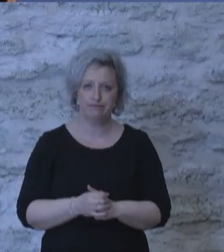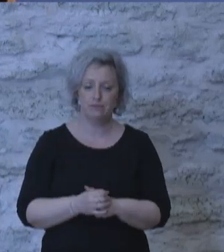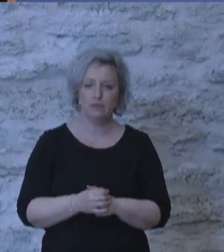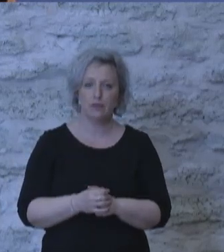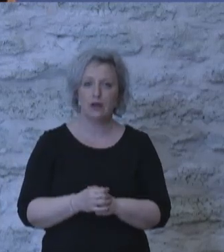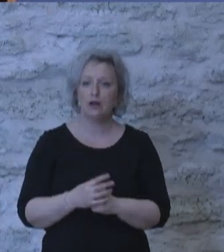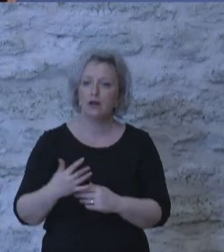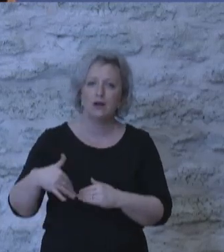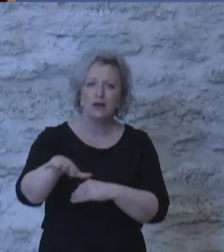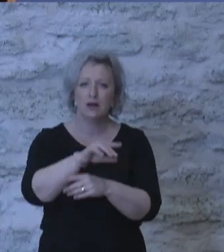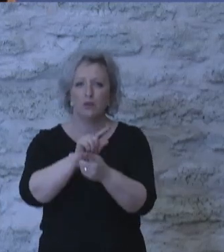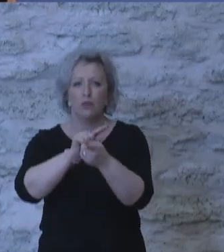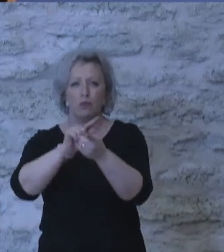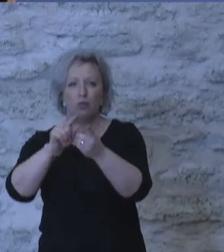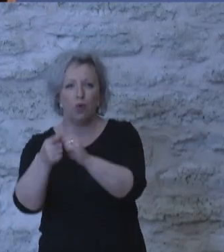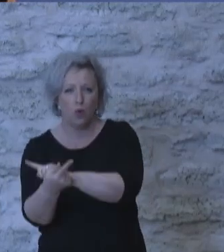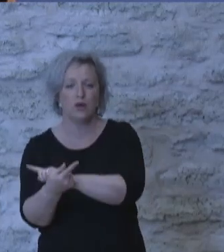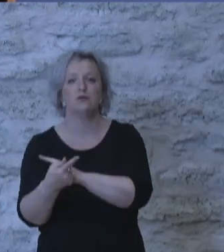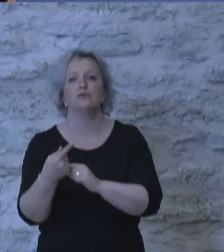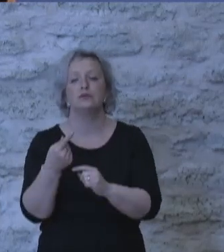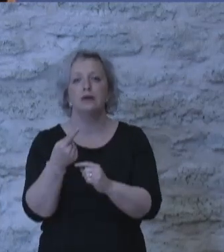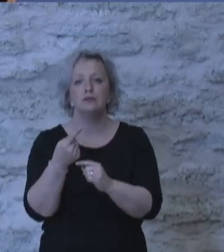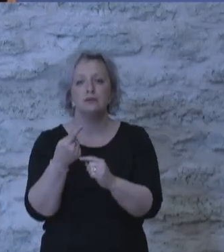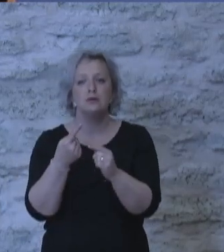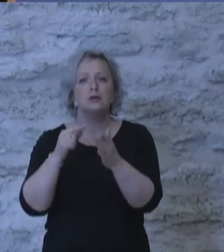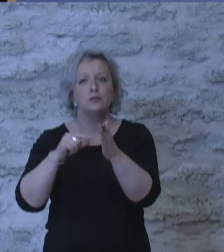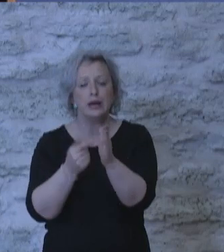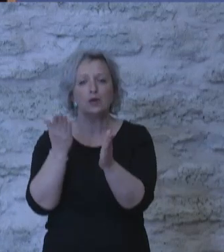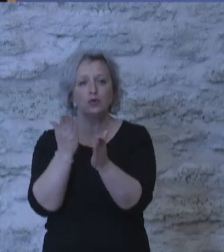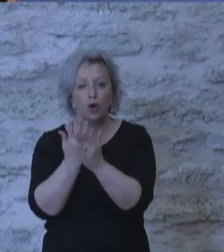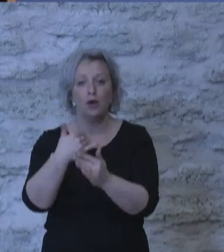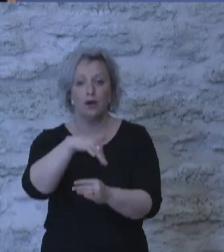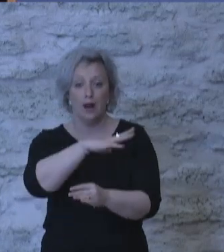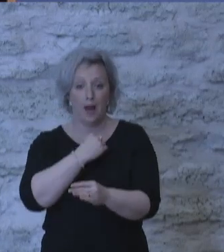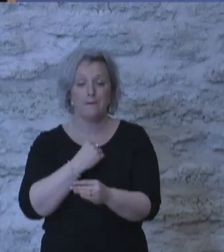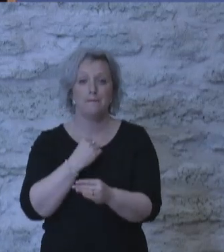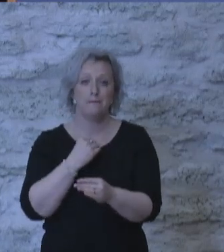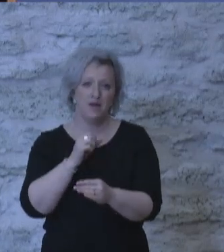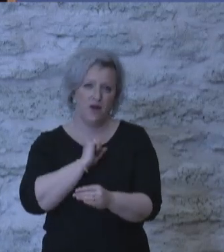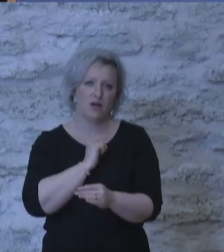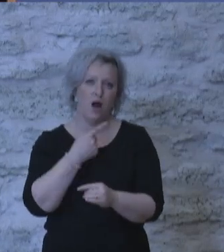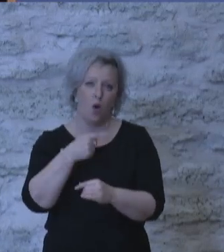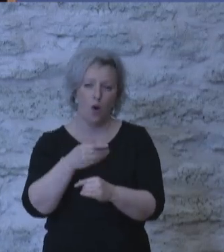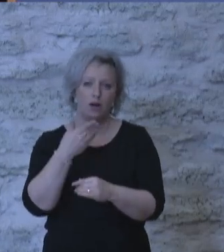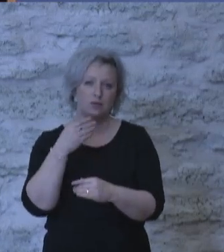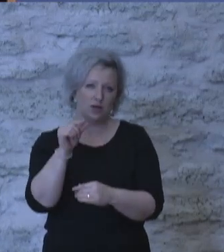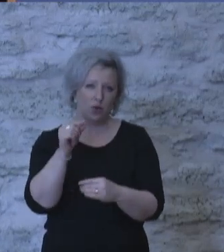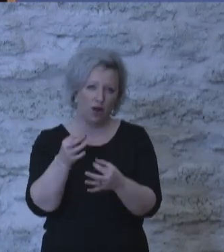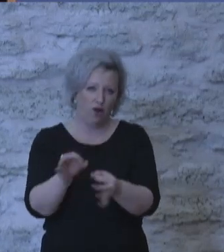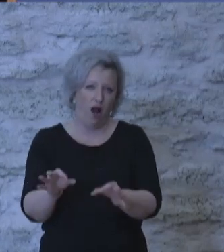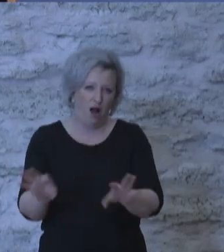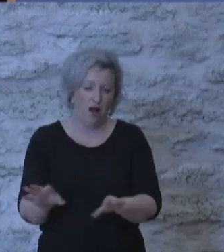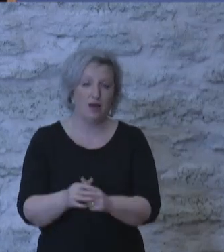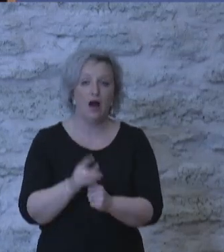Kõik need ümberkorraldused on tinginud selle, et me oleme suunikud mõningasi lõdvendusi tegema, aga tahan